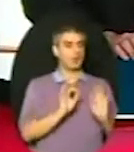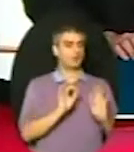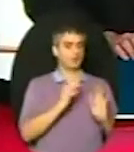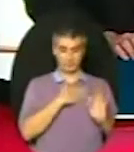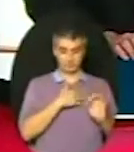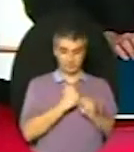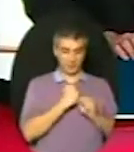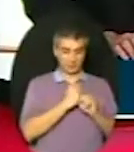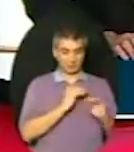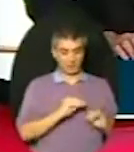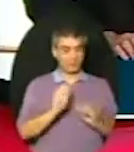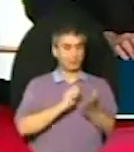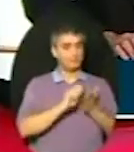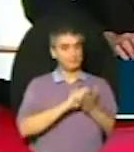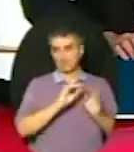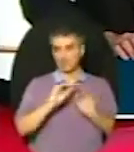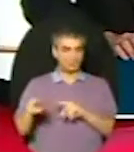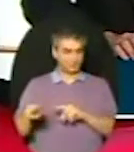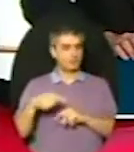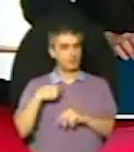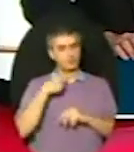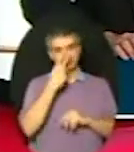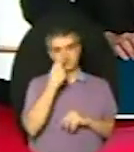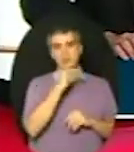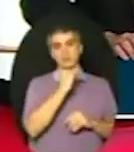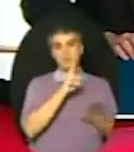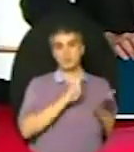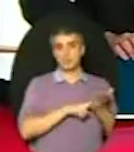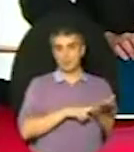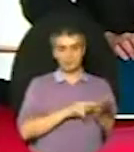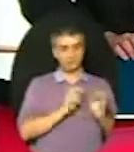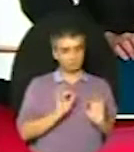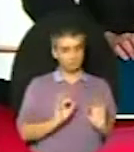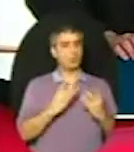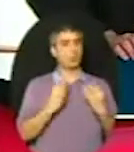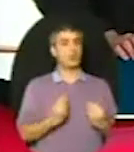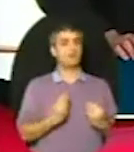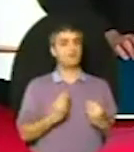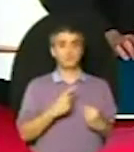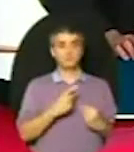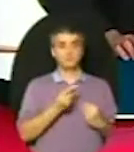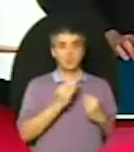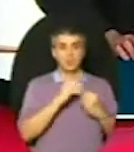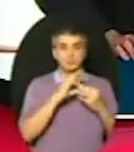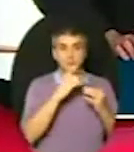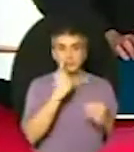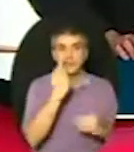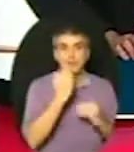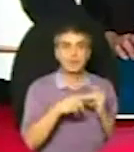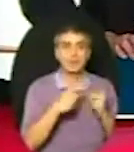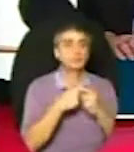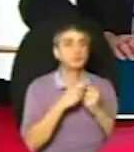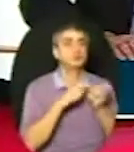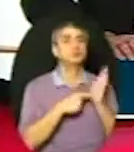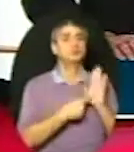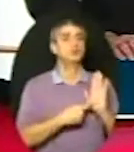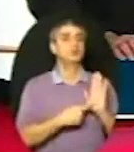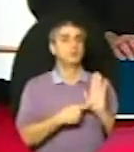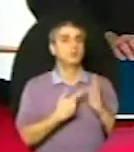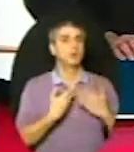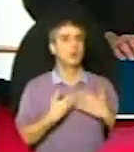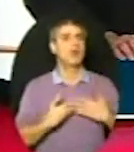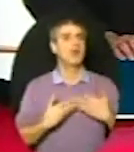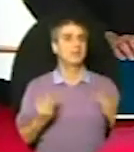העברות ממשרד למשרד, אנחנו נצא לראות האם הן נכונות, תקינות, טובות. אגב, עוד משפט אחד אחרון בנושא השקיפות. אין